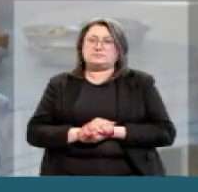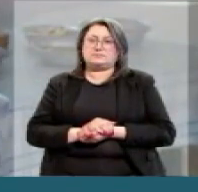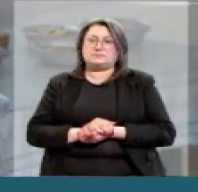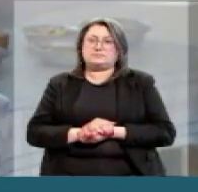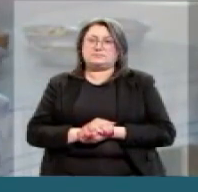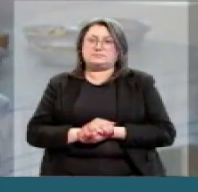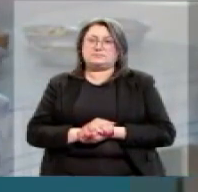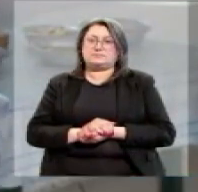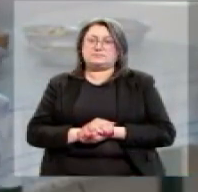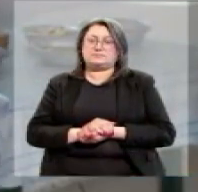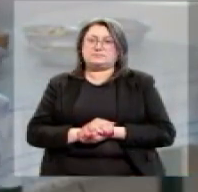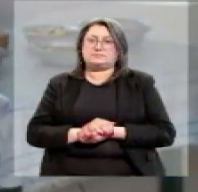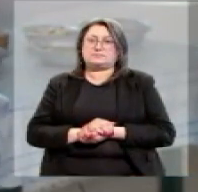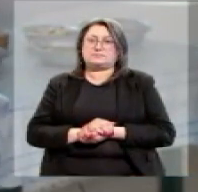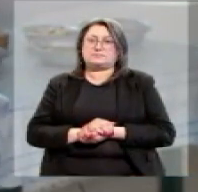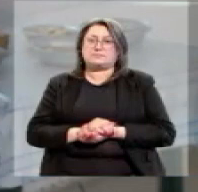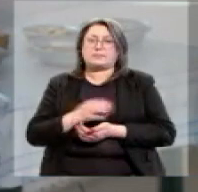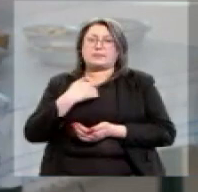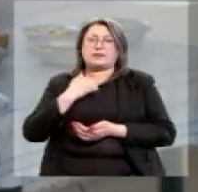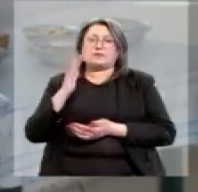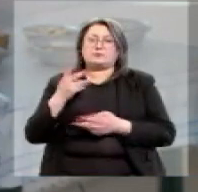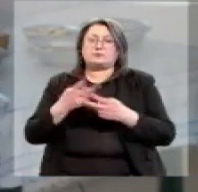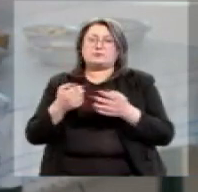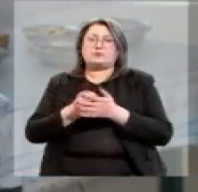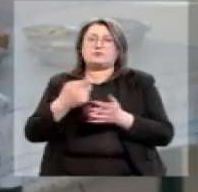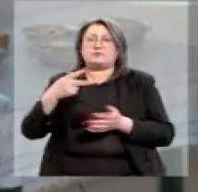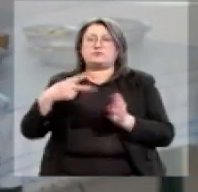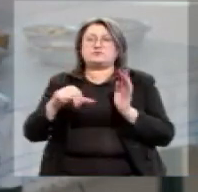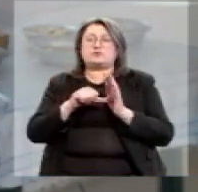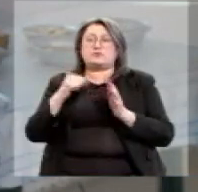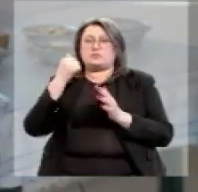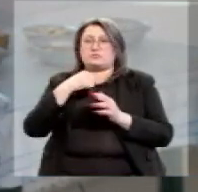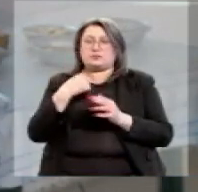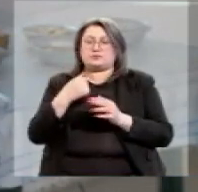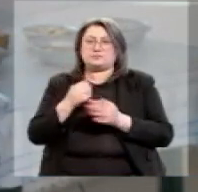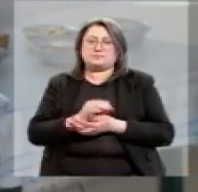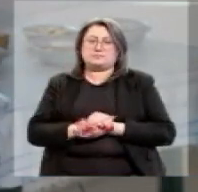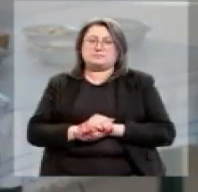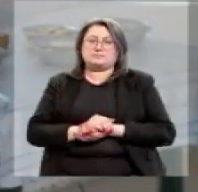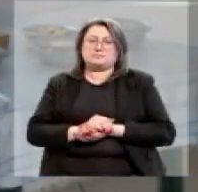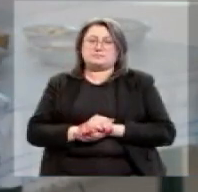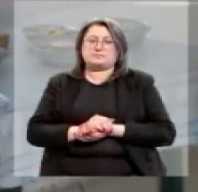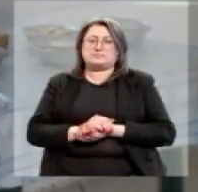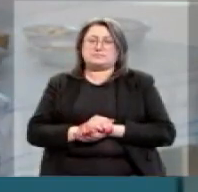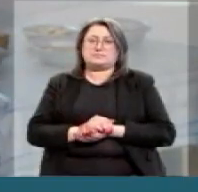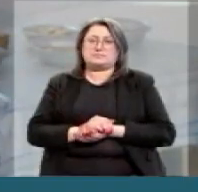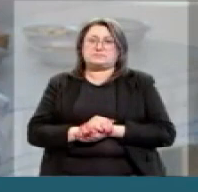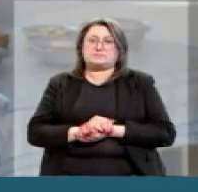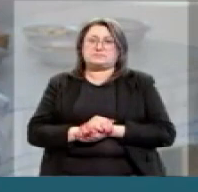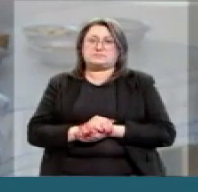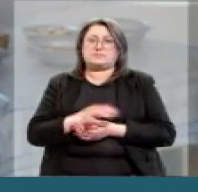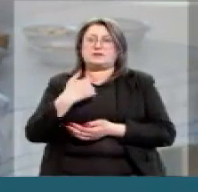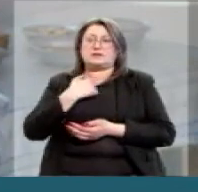поваром. 2026 жылға дейін жазамды өтеймін. Бала кезден тамақ істеуге жақын болғандықтан аспашы болып жұмысқа орналастым.